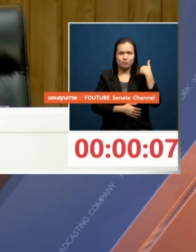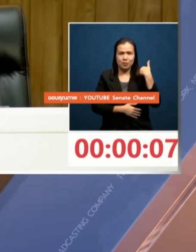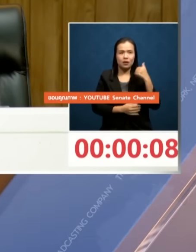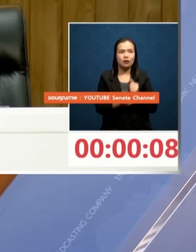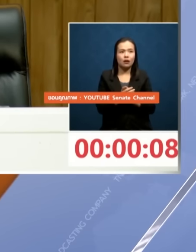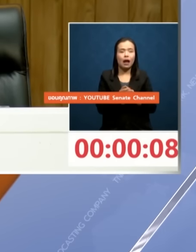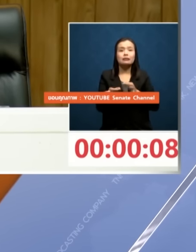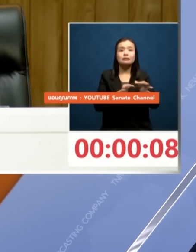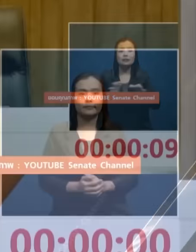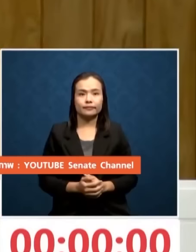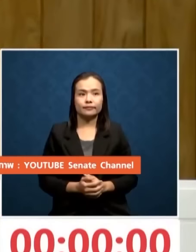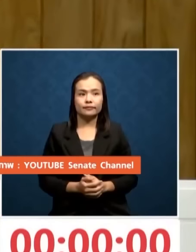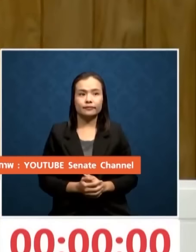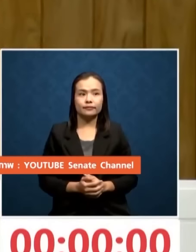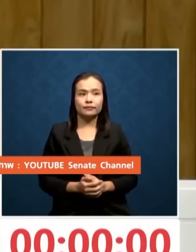งวดด้วย